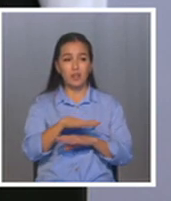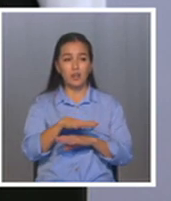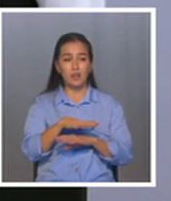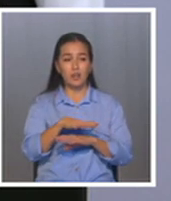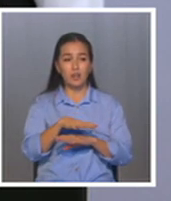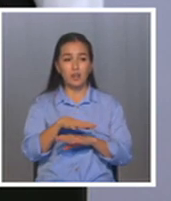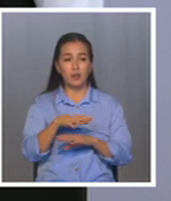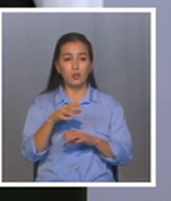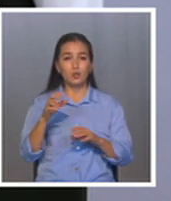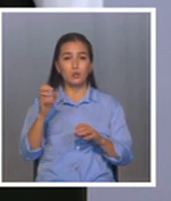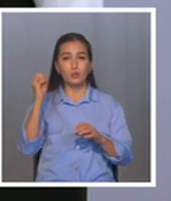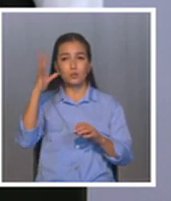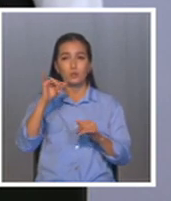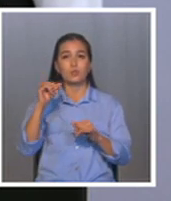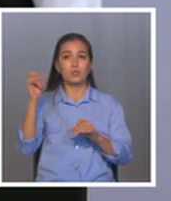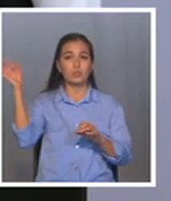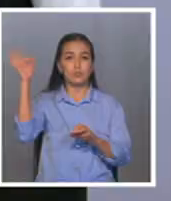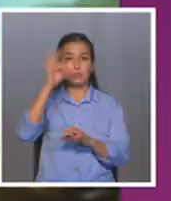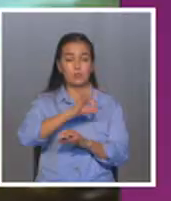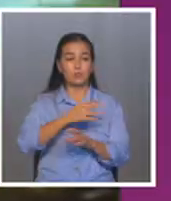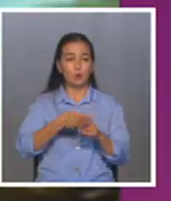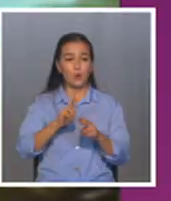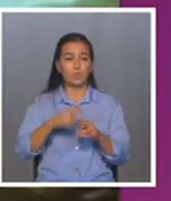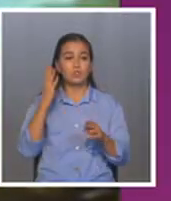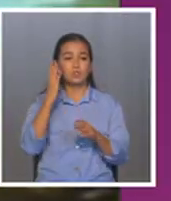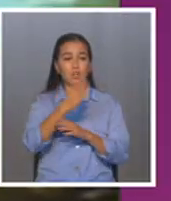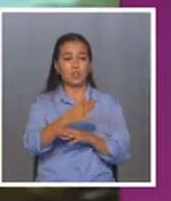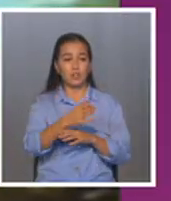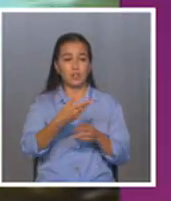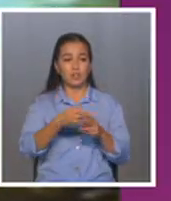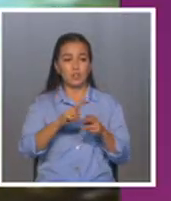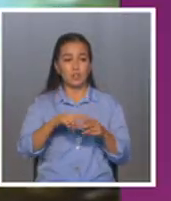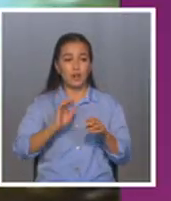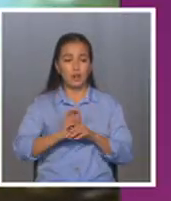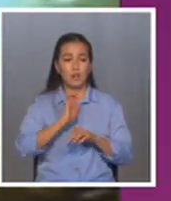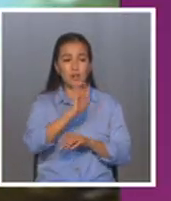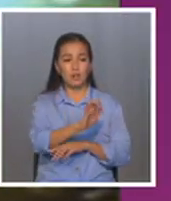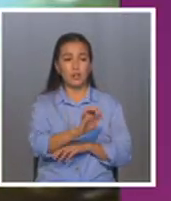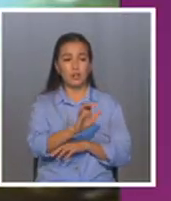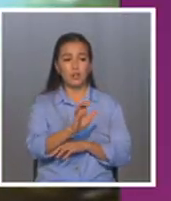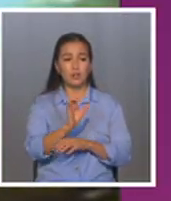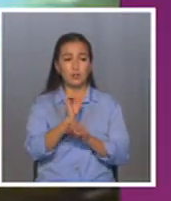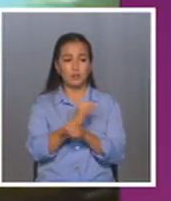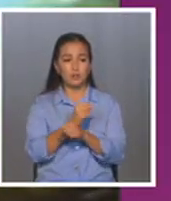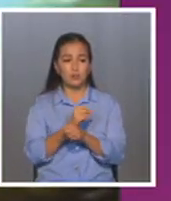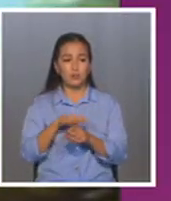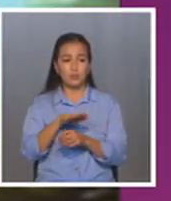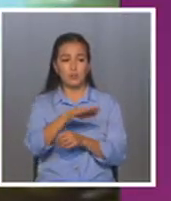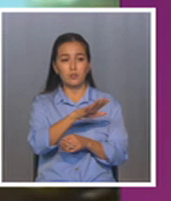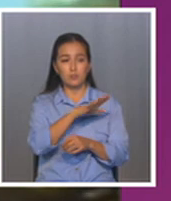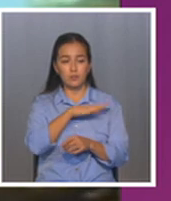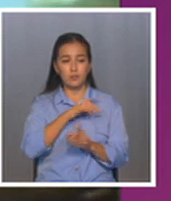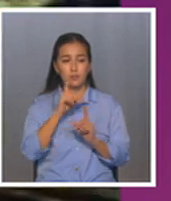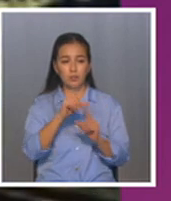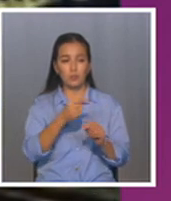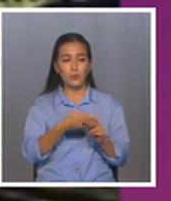күн қайда батса сол жаққа деп жіберген керуен елшілігі жолға шықты.